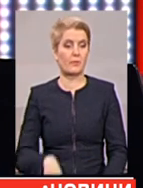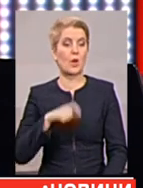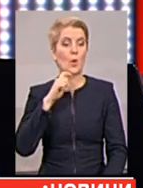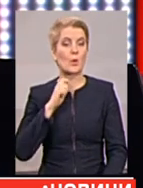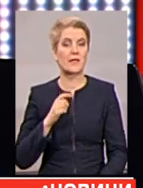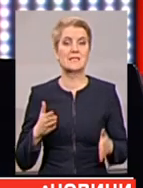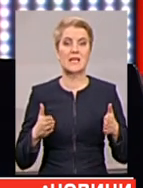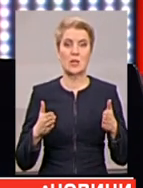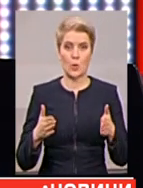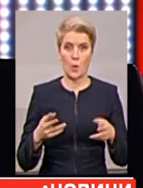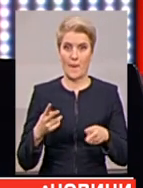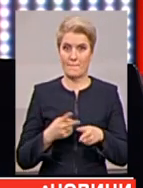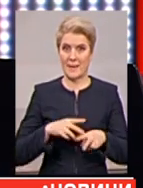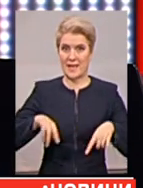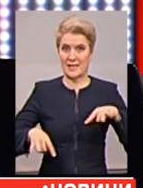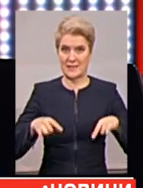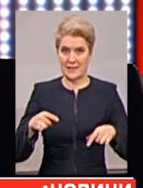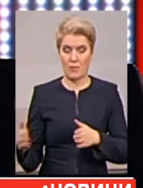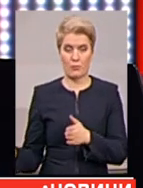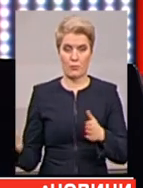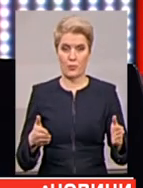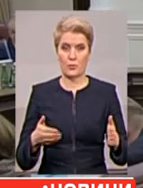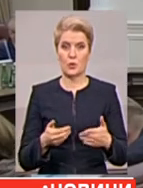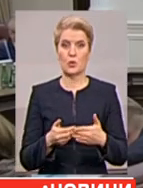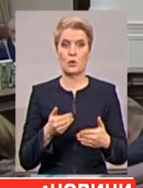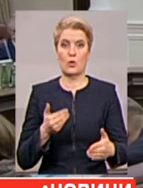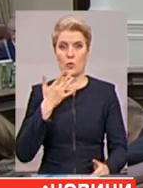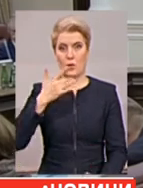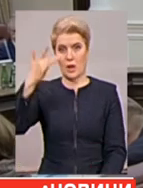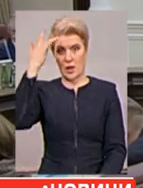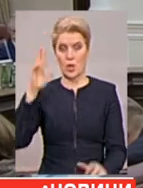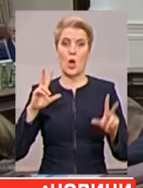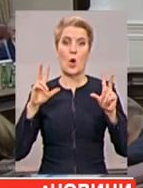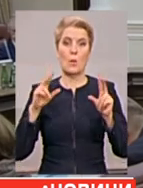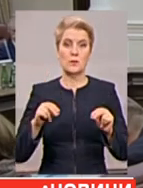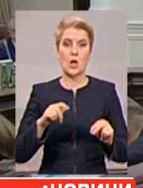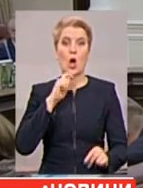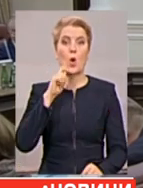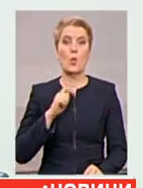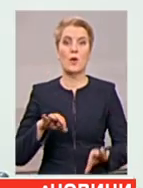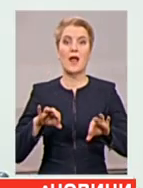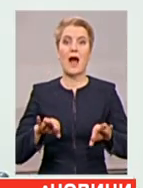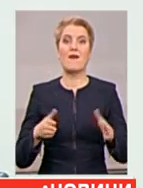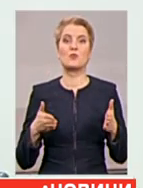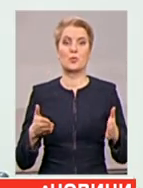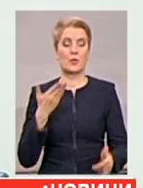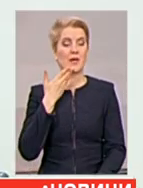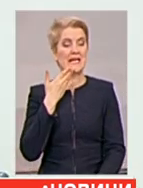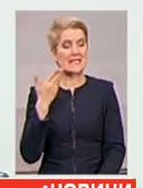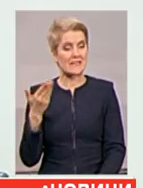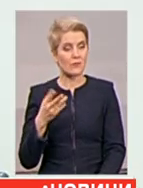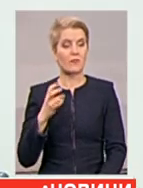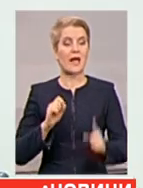Українські дороги без ям уже до літа. Таке обіцяють в «Укравтодорі». Очільник дорожнього агентства Славомір Новак, звітуючи на засіданні